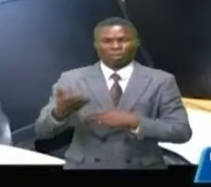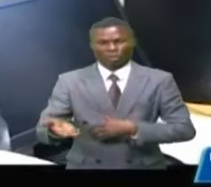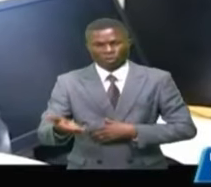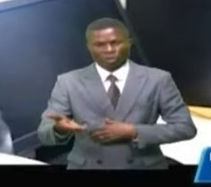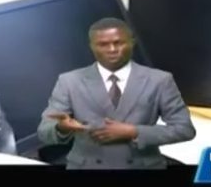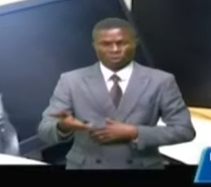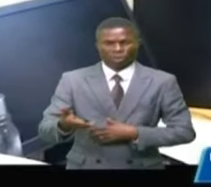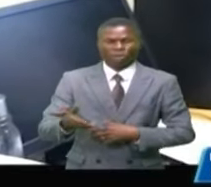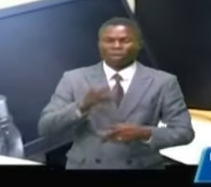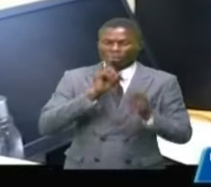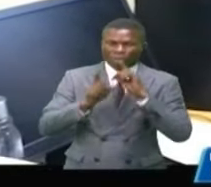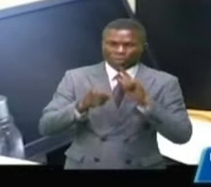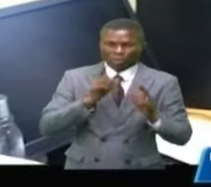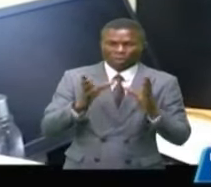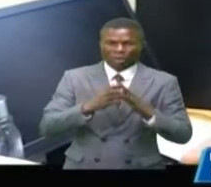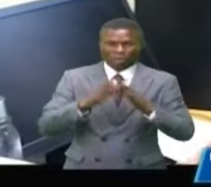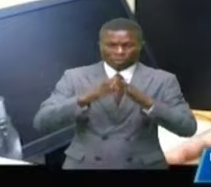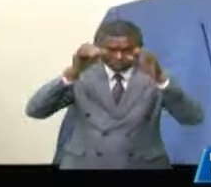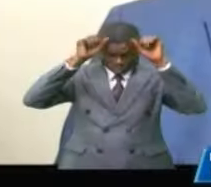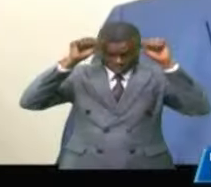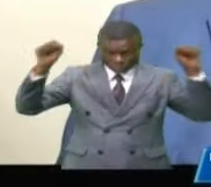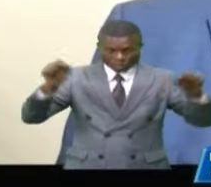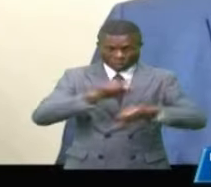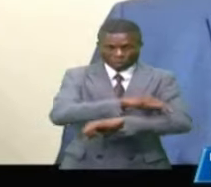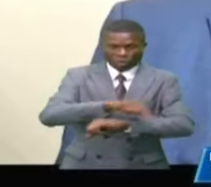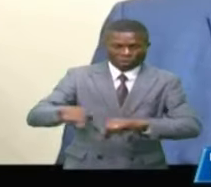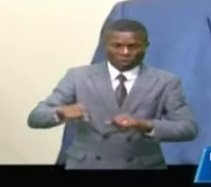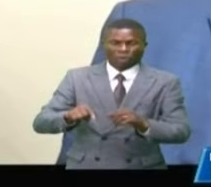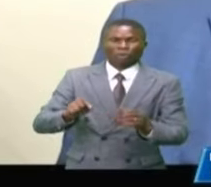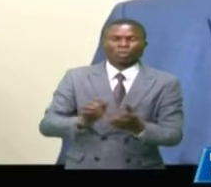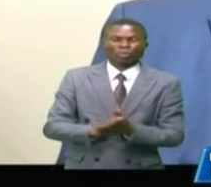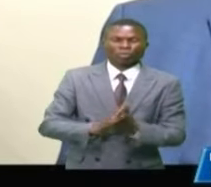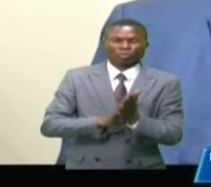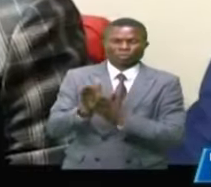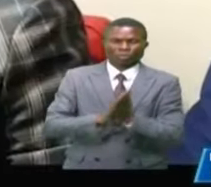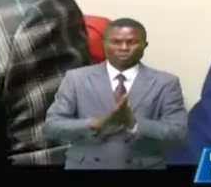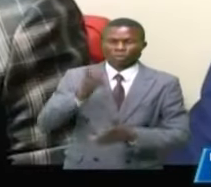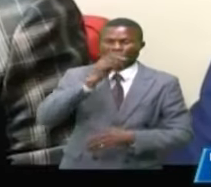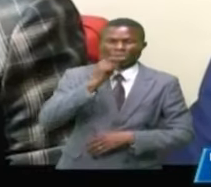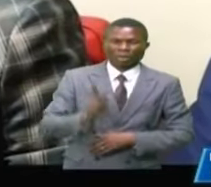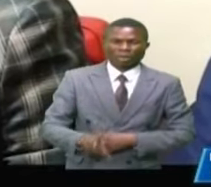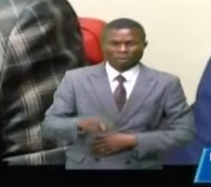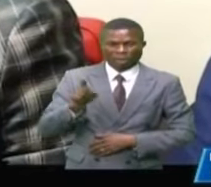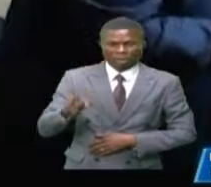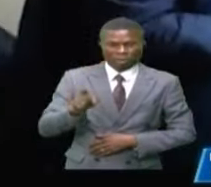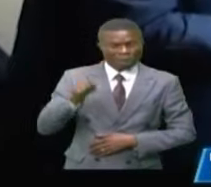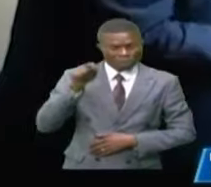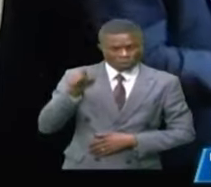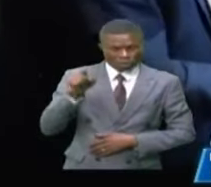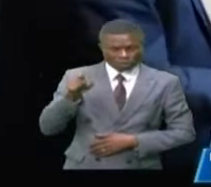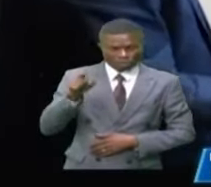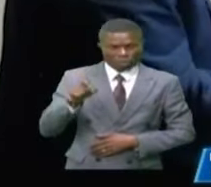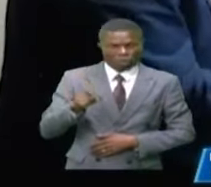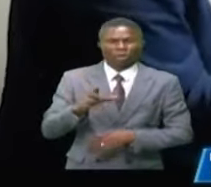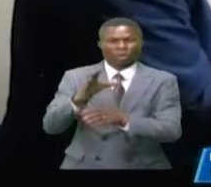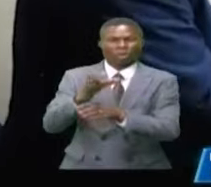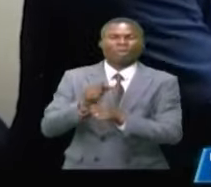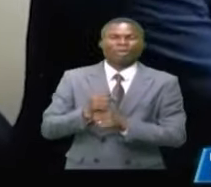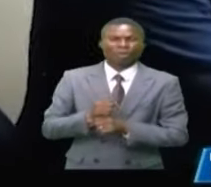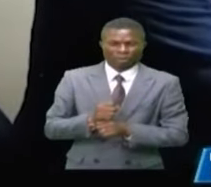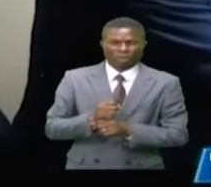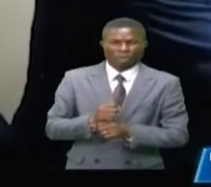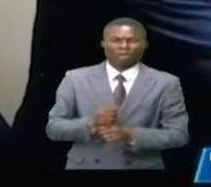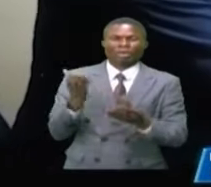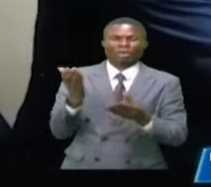de l'entretien avec le président de la Chambre déconcentrée de Kisangani qui à son tour a réceptionné le